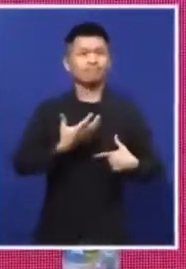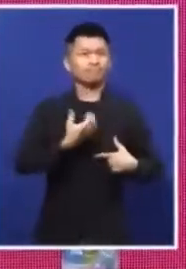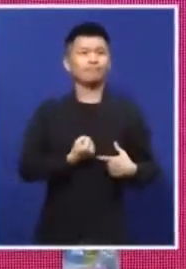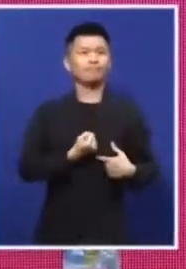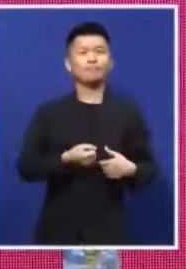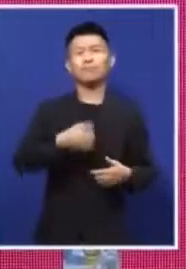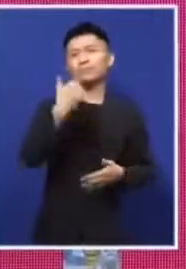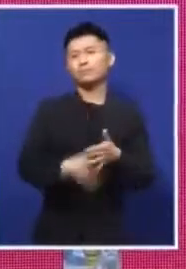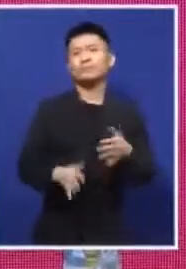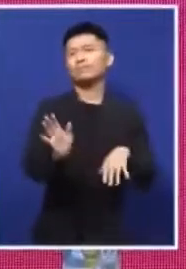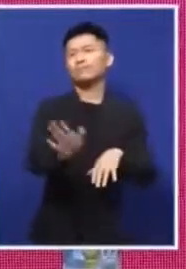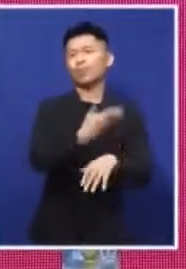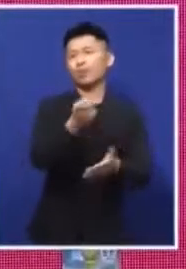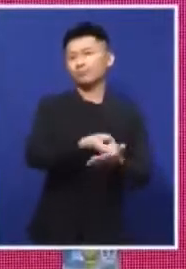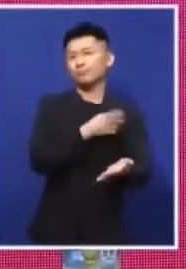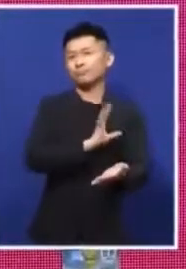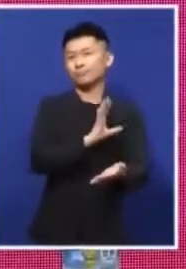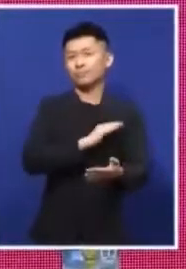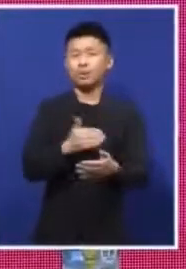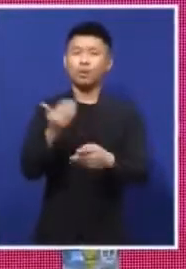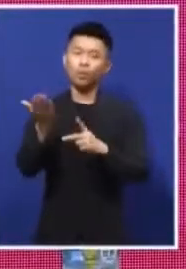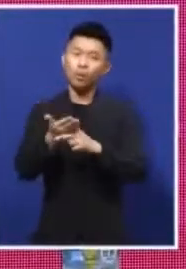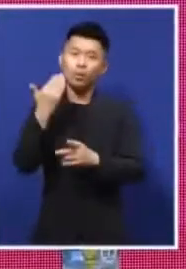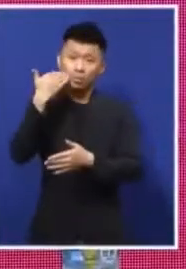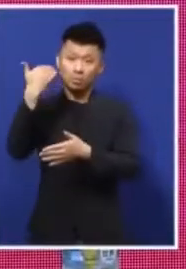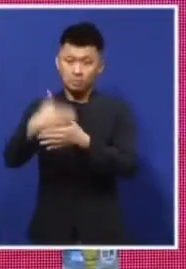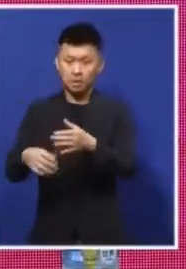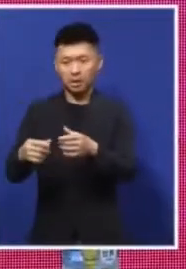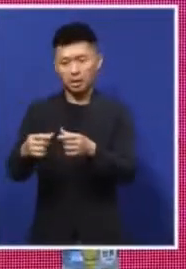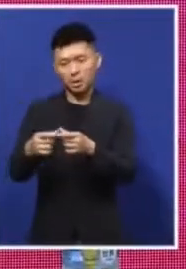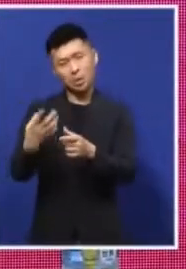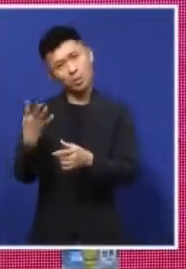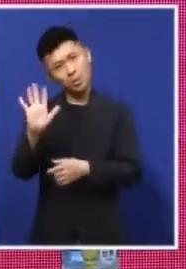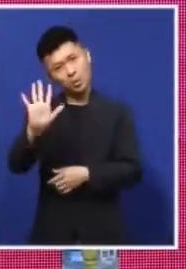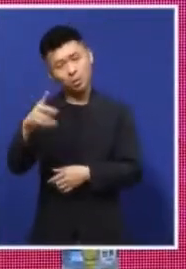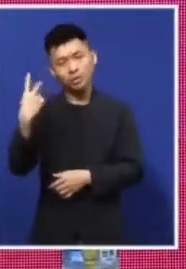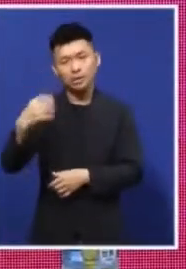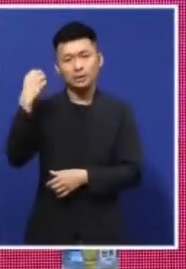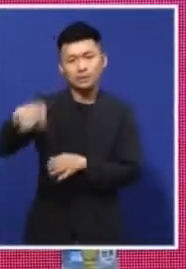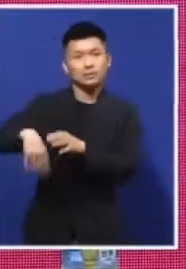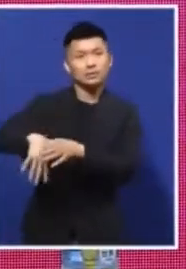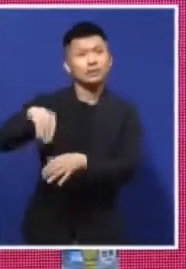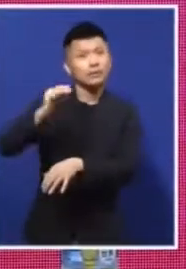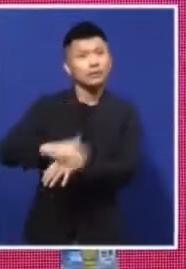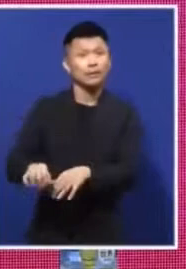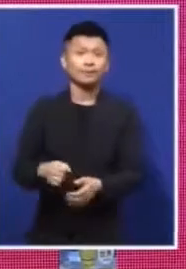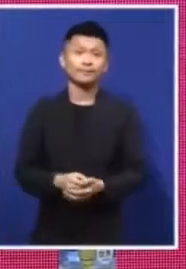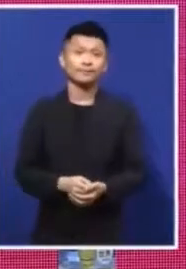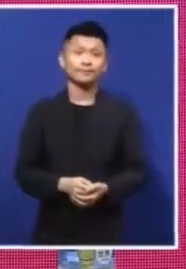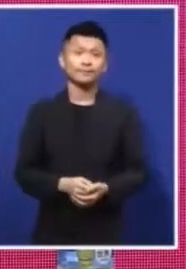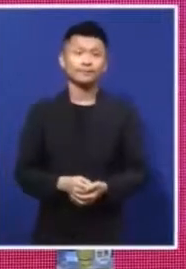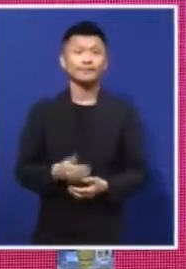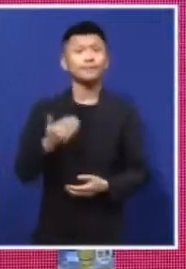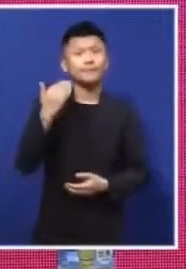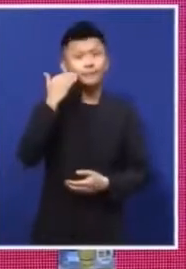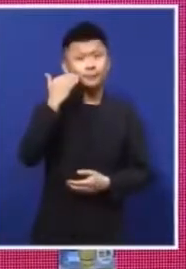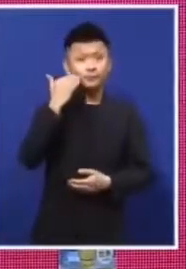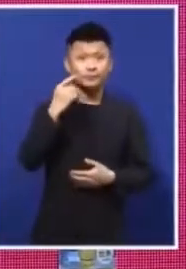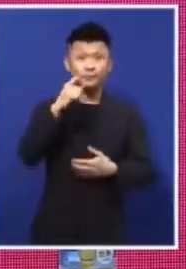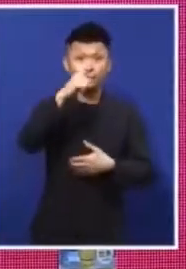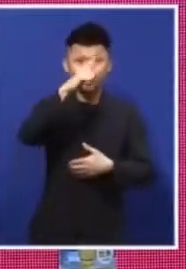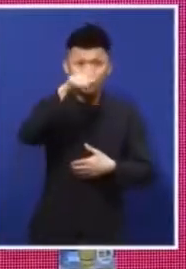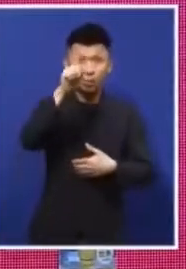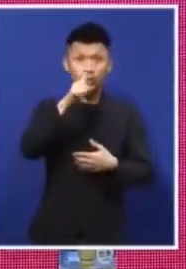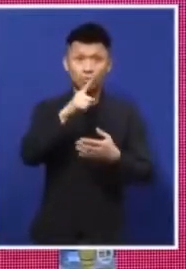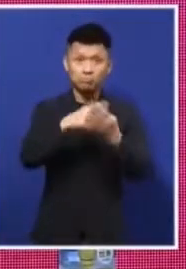有剩余，有些是如果有剩余的话那他可能再抽啊等等，因为如果我们勾的人的数量不够